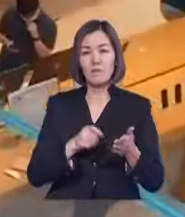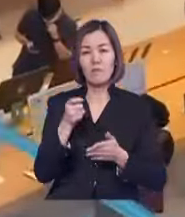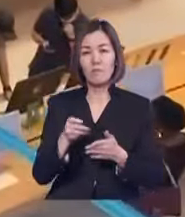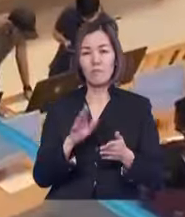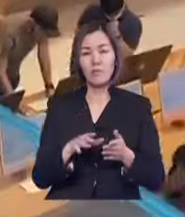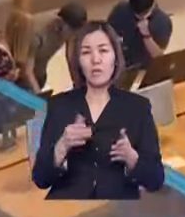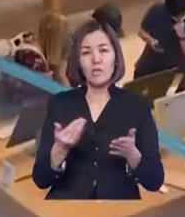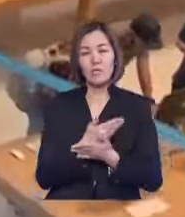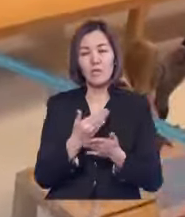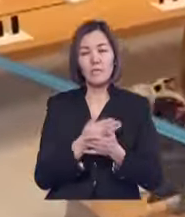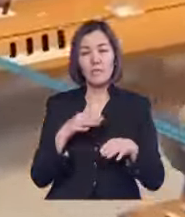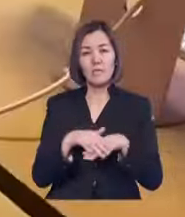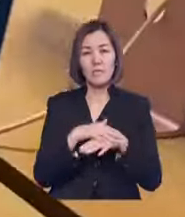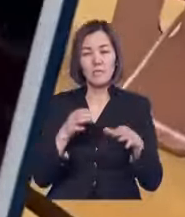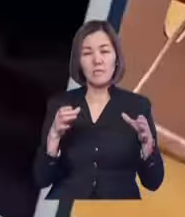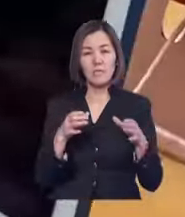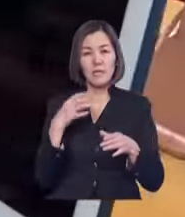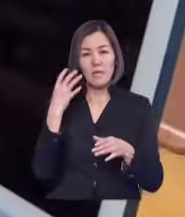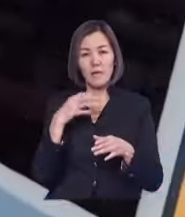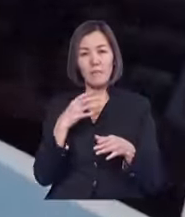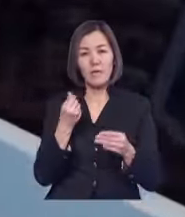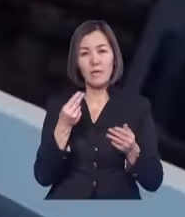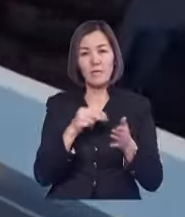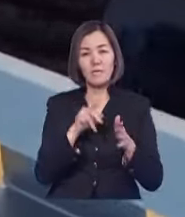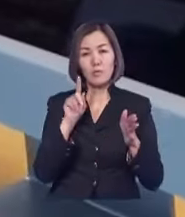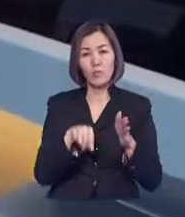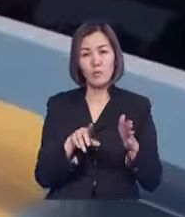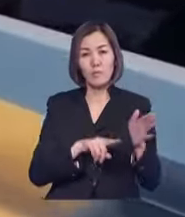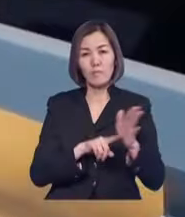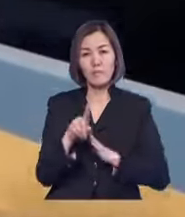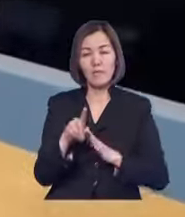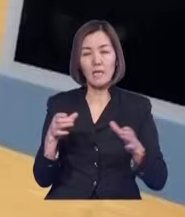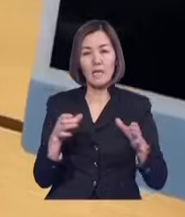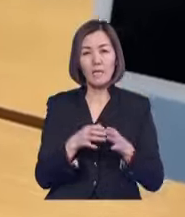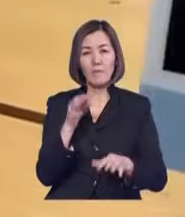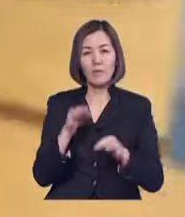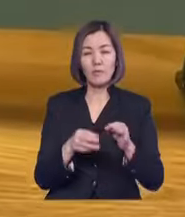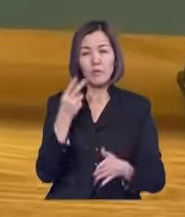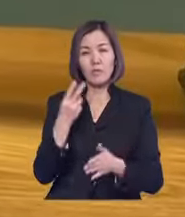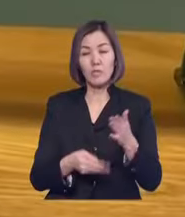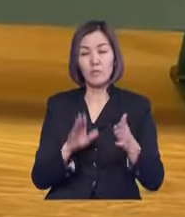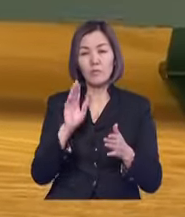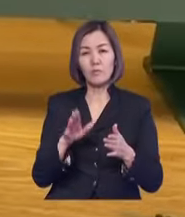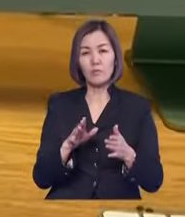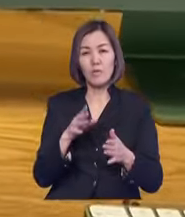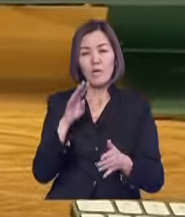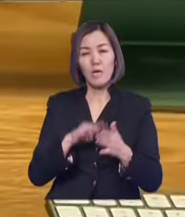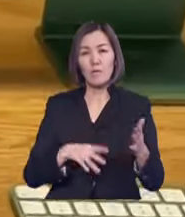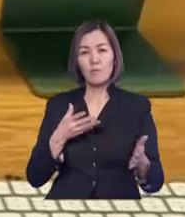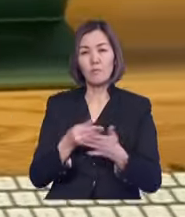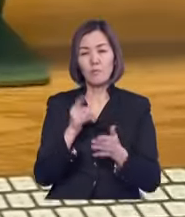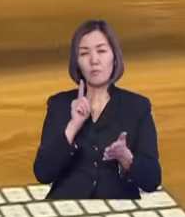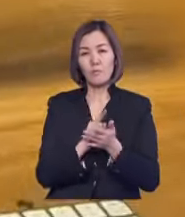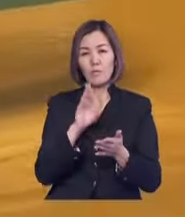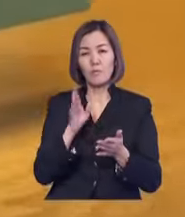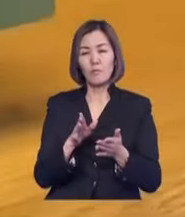жаңалықтардан кейін қор нарығында компания акциялары төмендей бастады. Дегенмен компания сотта жеңіліске ұшырайтын болса, айыппұл төлеуге міндетті болады.